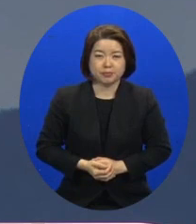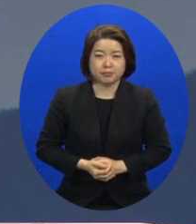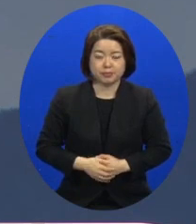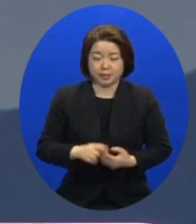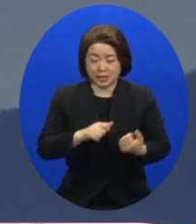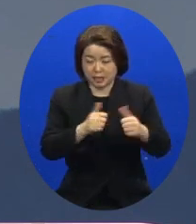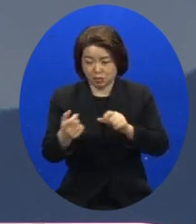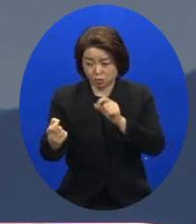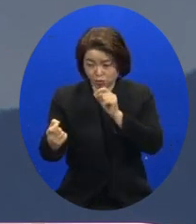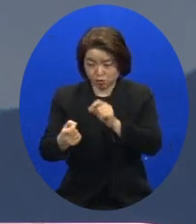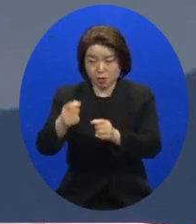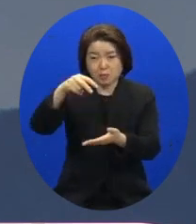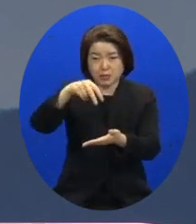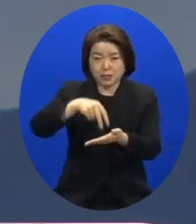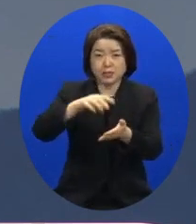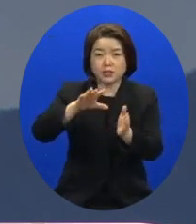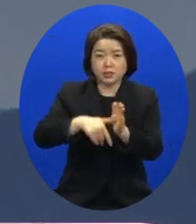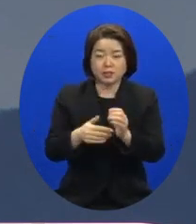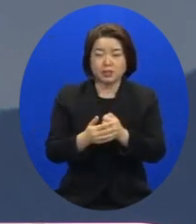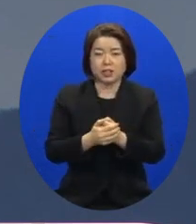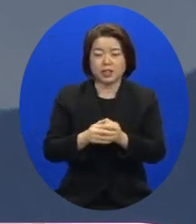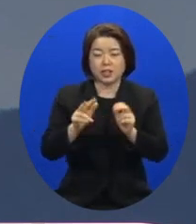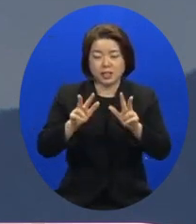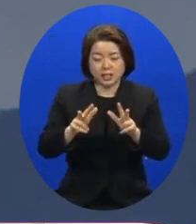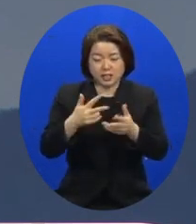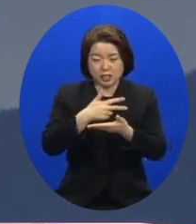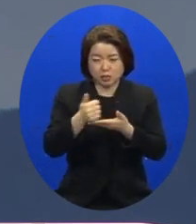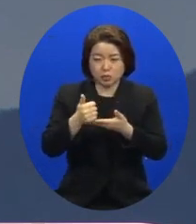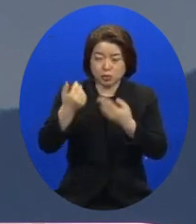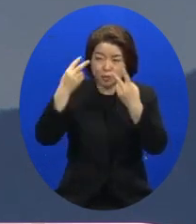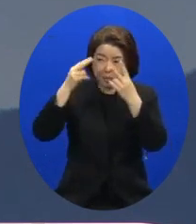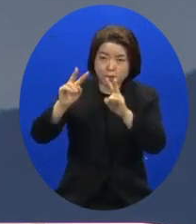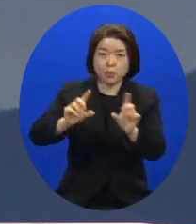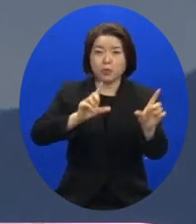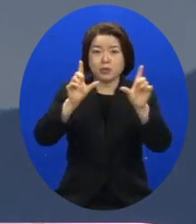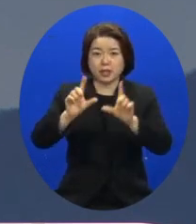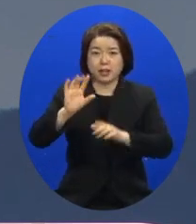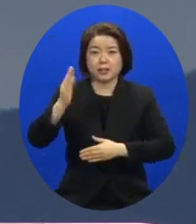죽음 앞에 섰을 때, 이제 주님 바라보고 살게 될 때